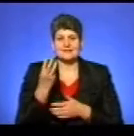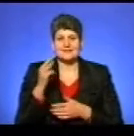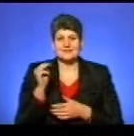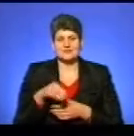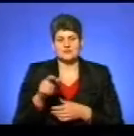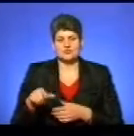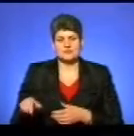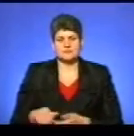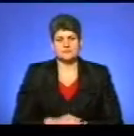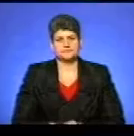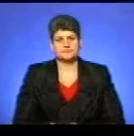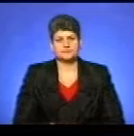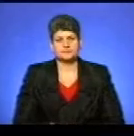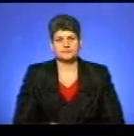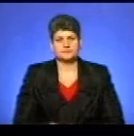осіб.